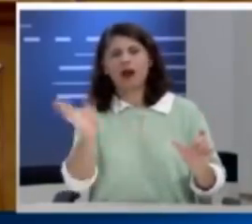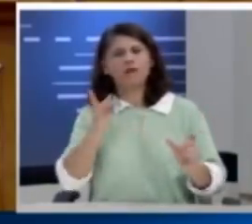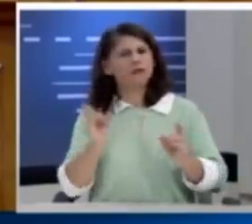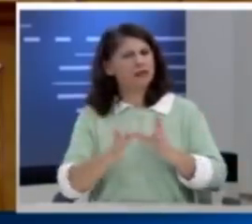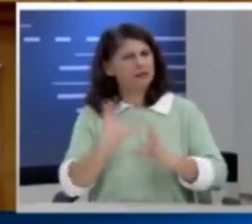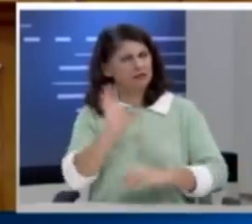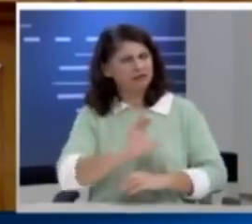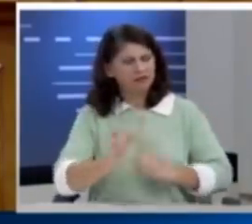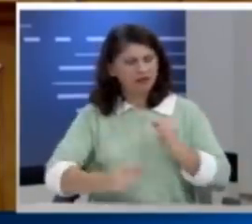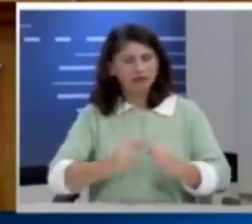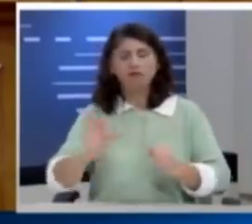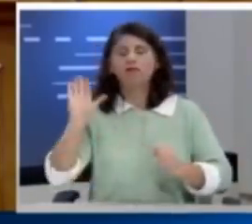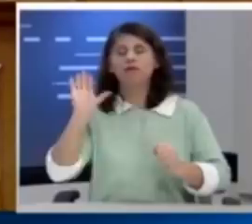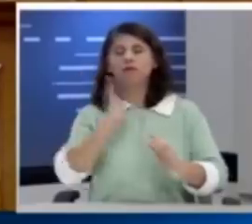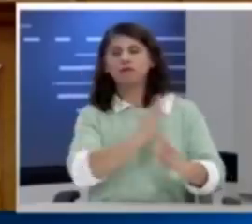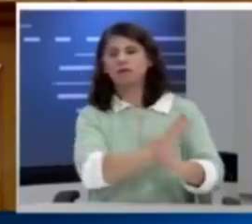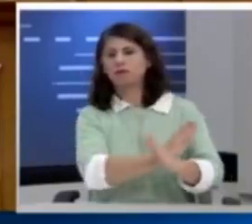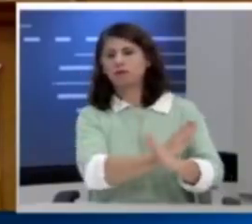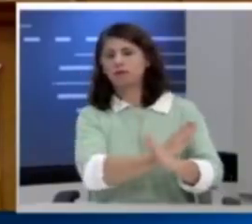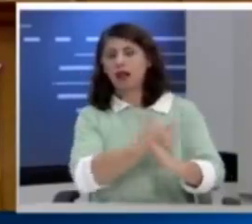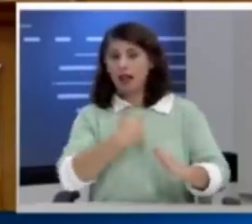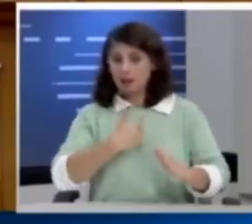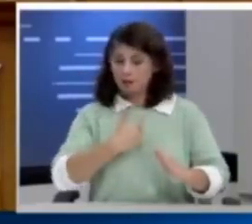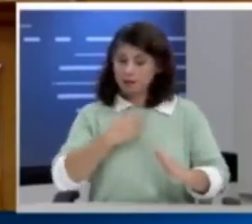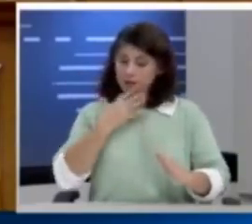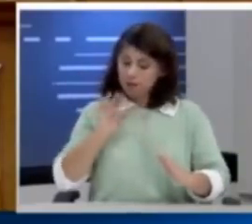τυχοδιοκτισμό. Εμείς και με αφορμή